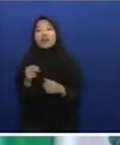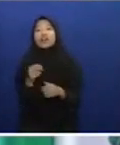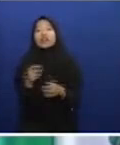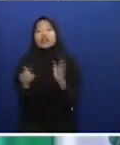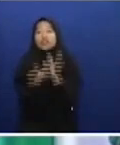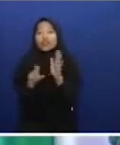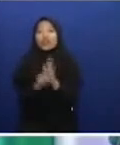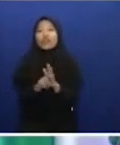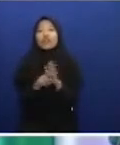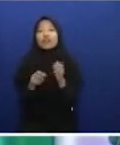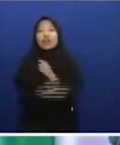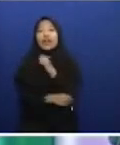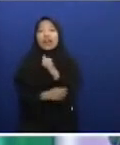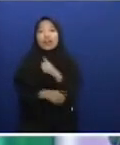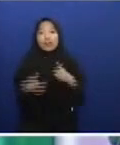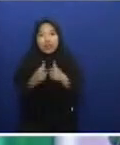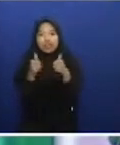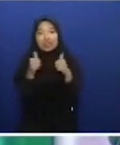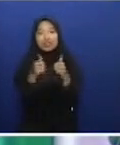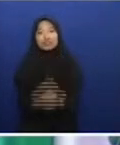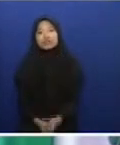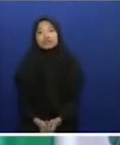5,17% pada kuartal kedua